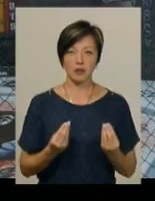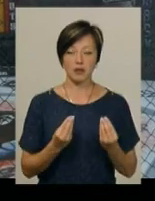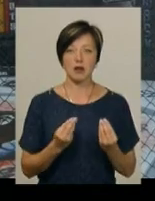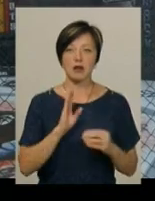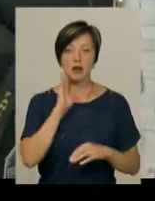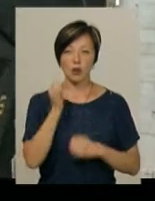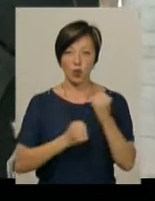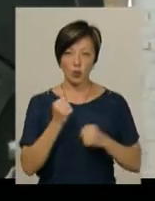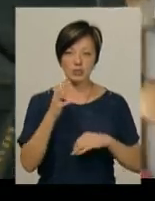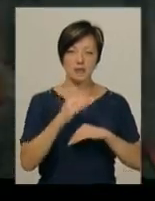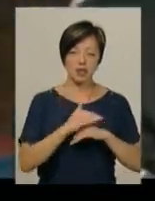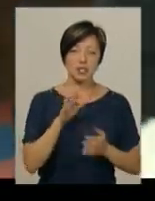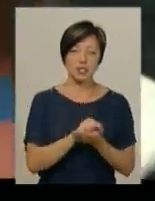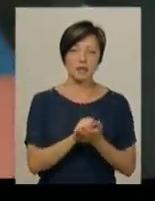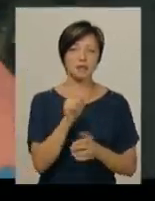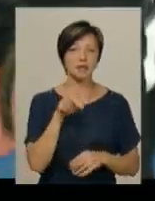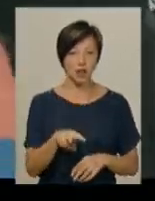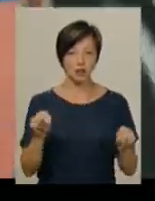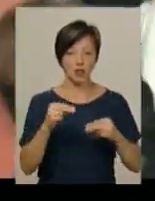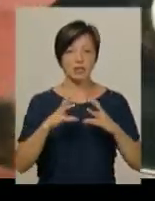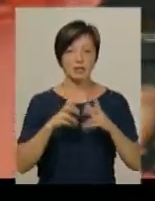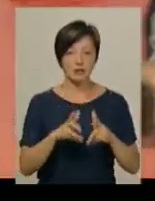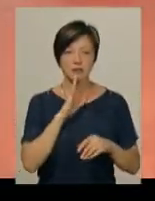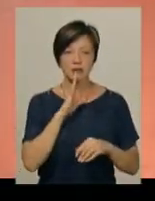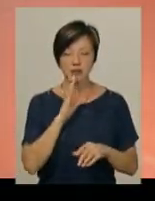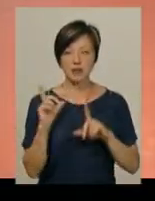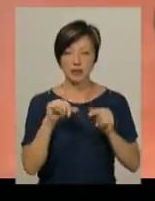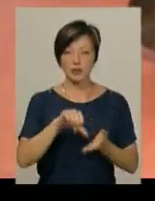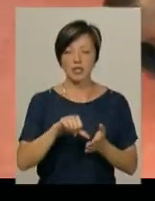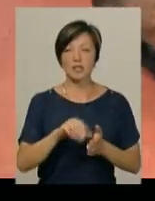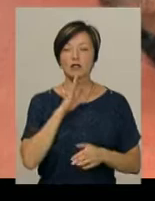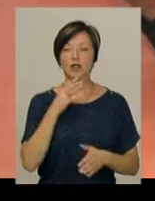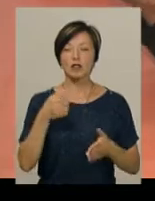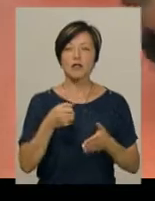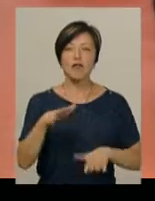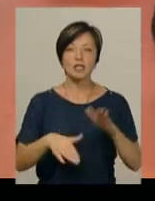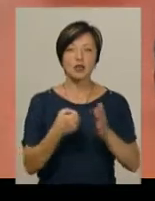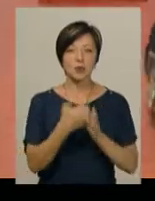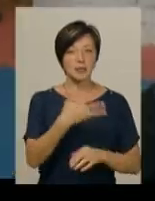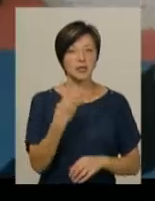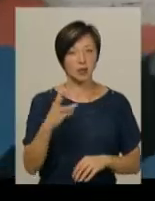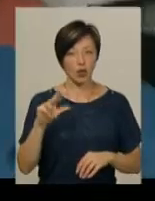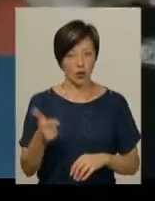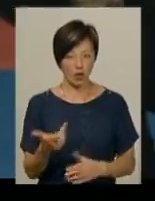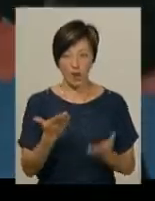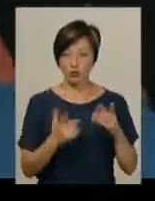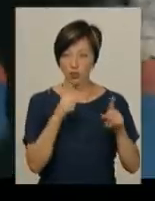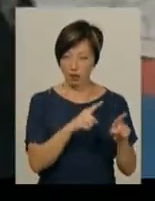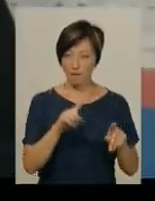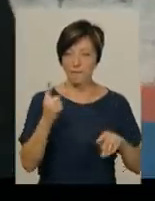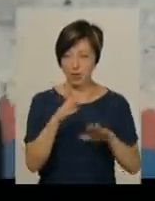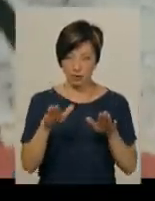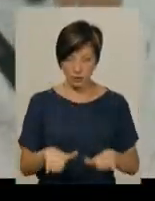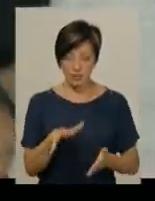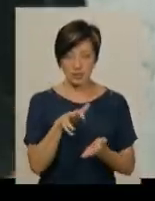ввечері заняття в залі. На чемпіонаті світу з панкратіону Аміна Гончар виступить серед дівчат у вазі до 53 кілограмів. Якщо там стане першою,